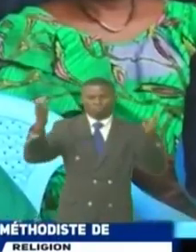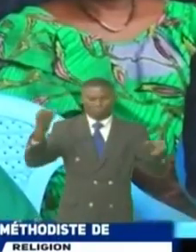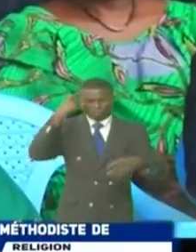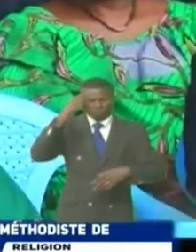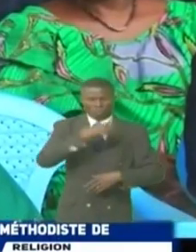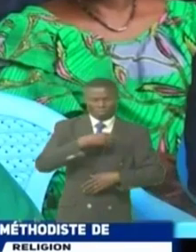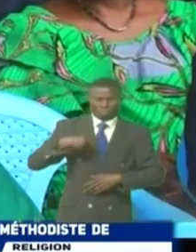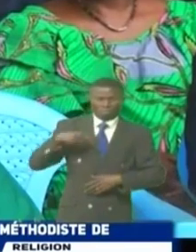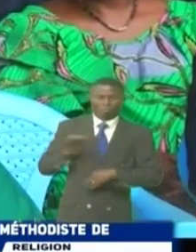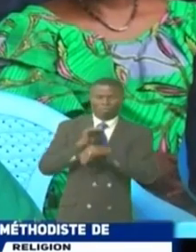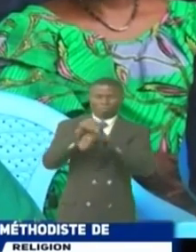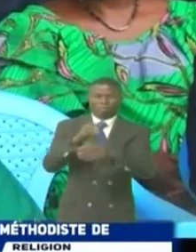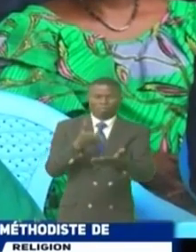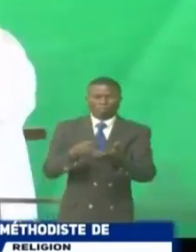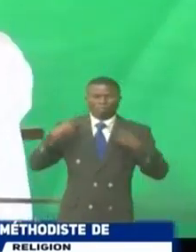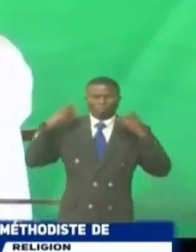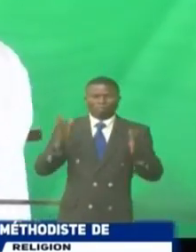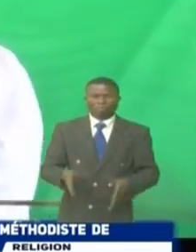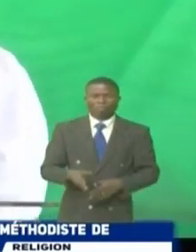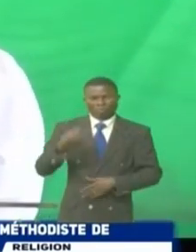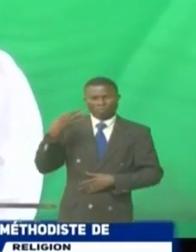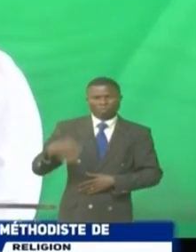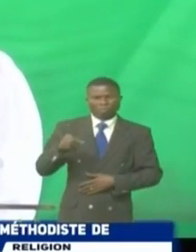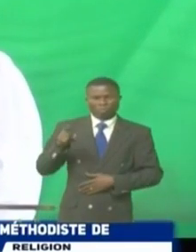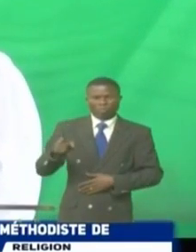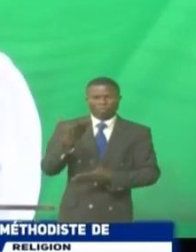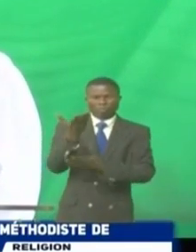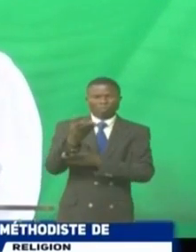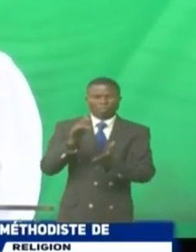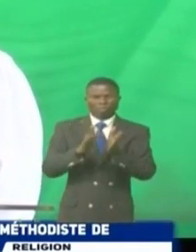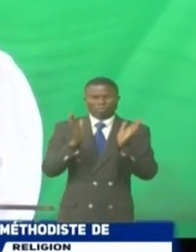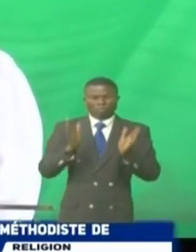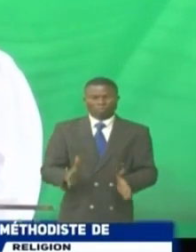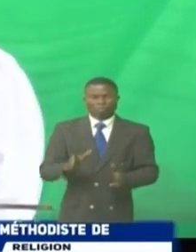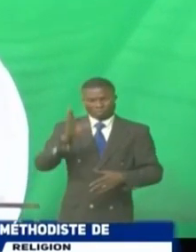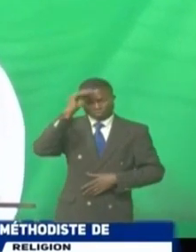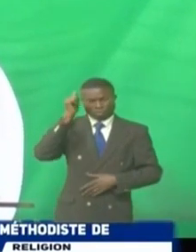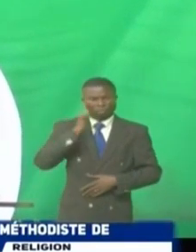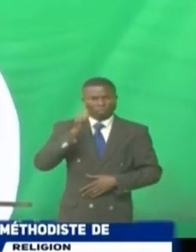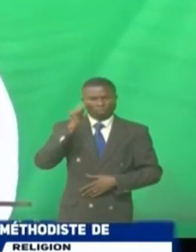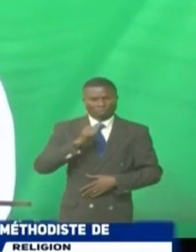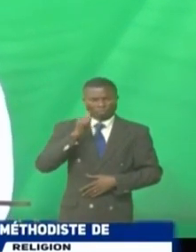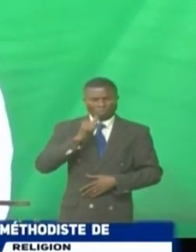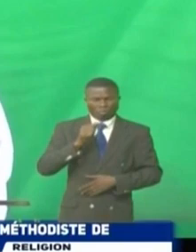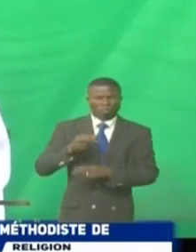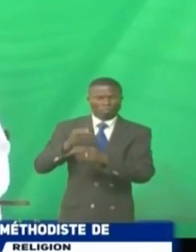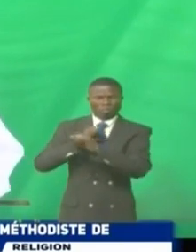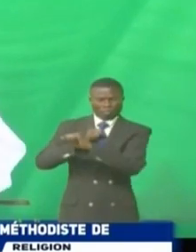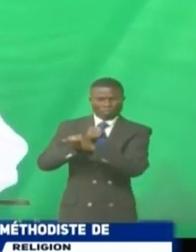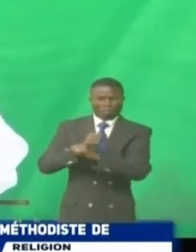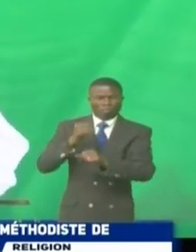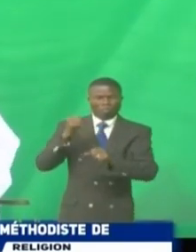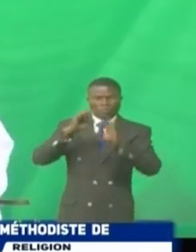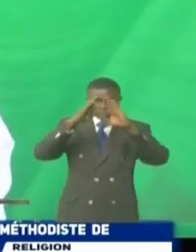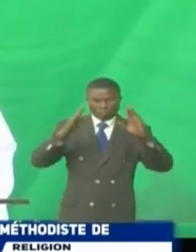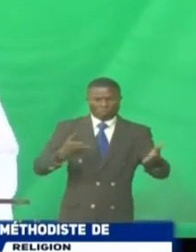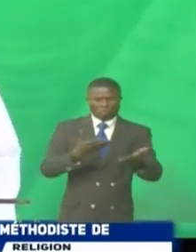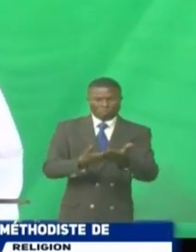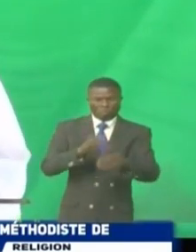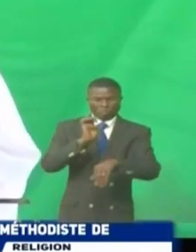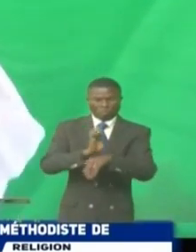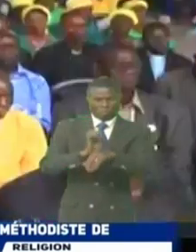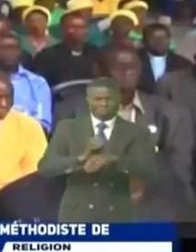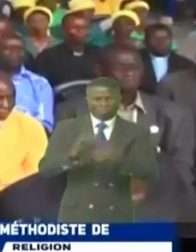chrétienne engagée. Le pasteur François Tchibind a invité les chrétiennes et chrétiens à prendre soin de cette œuvre pour des